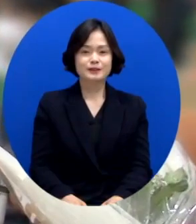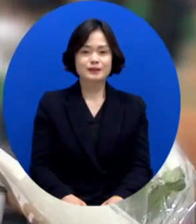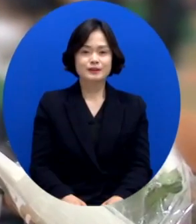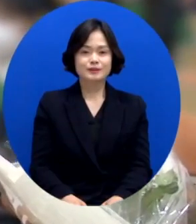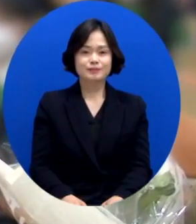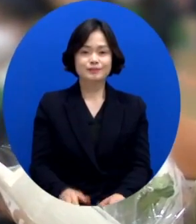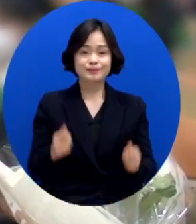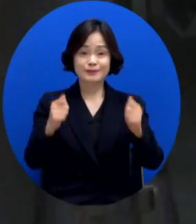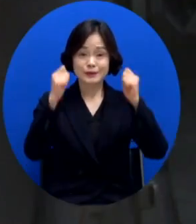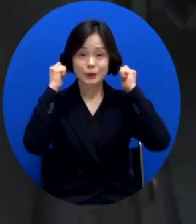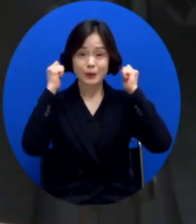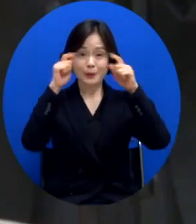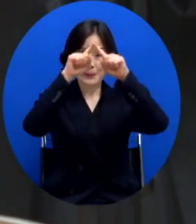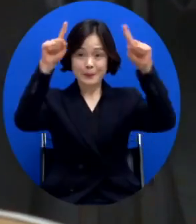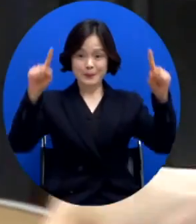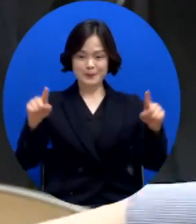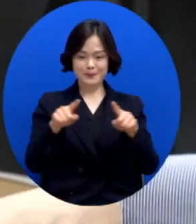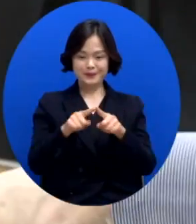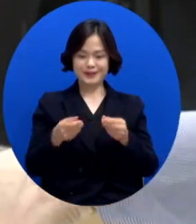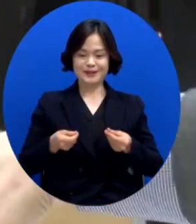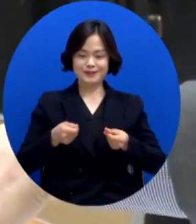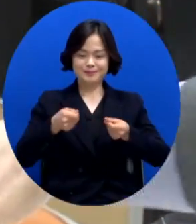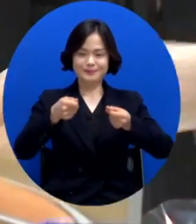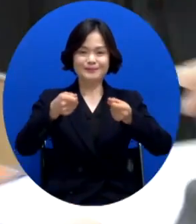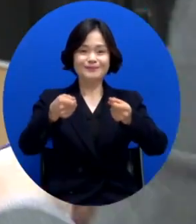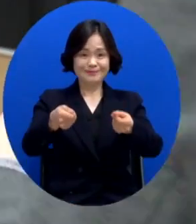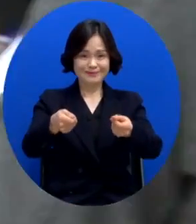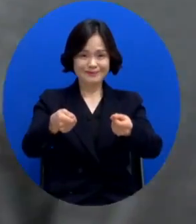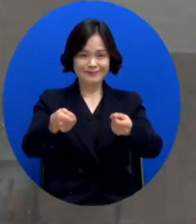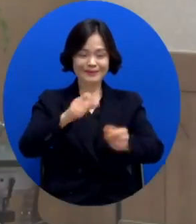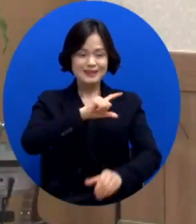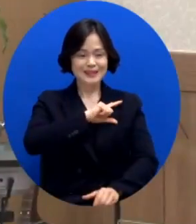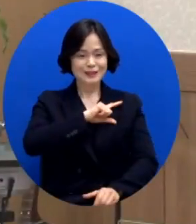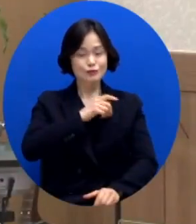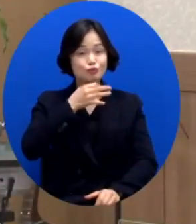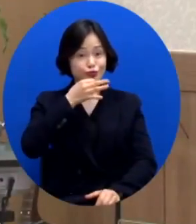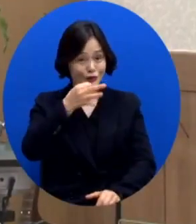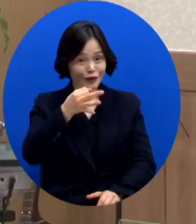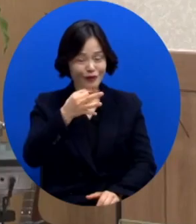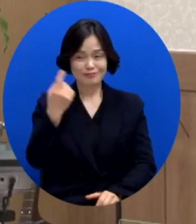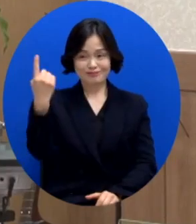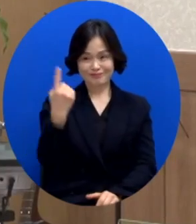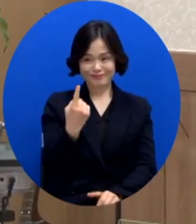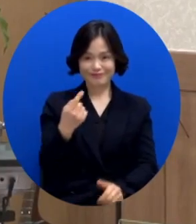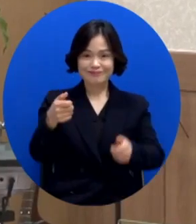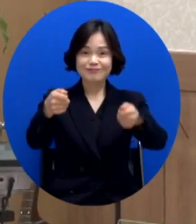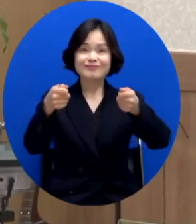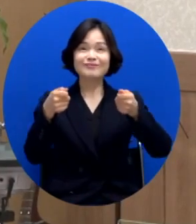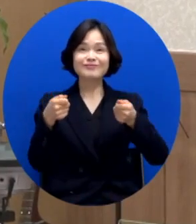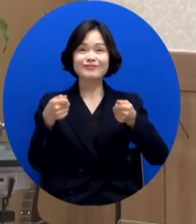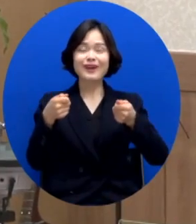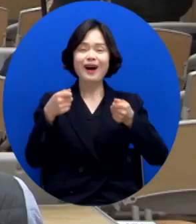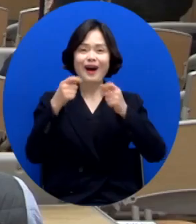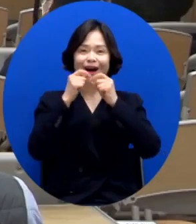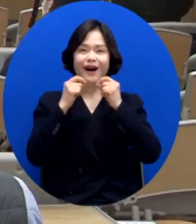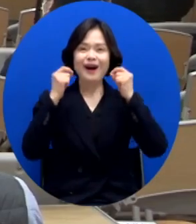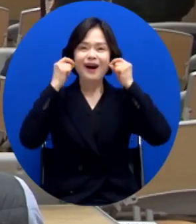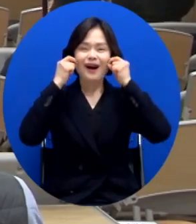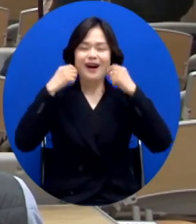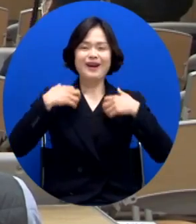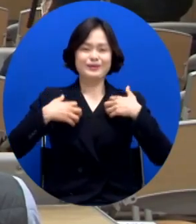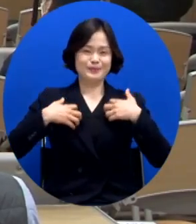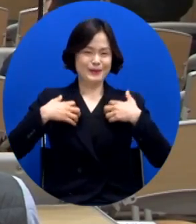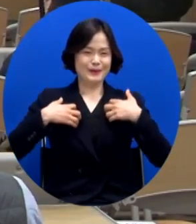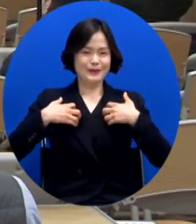빛나는 졸업장을 받는 순간 한 명 한 명 호명될 때마다 웃음이 떠나질 않습니다. 이어진 졸업